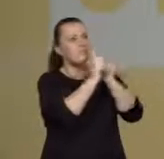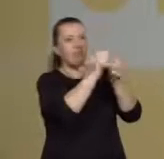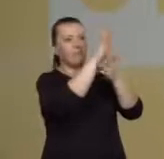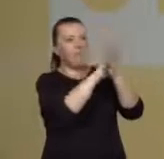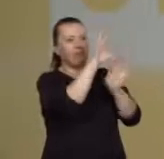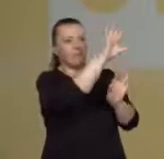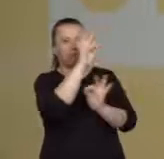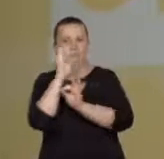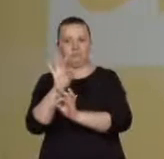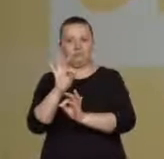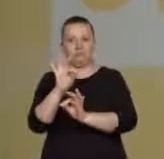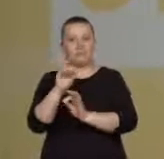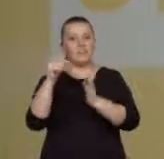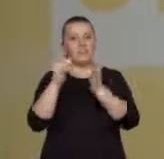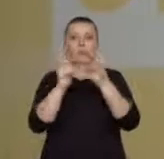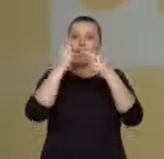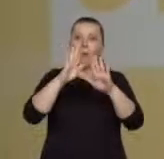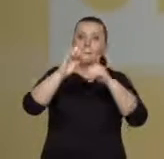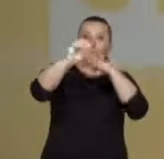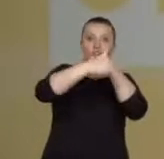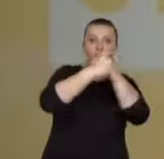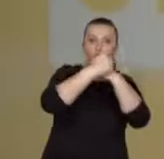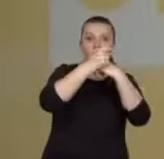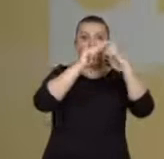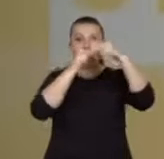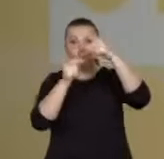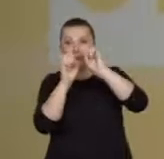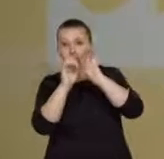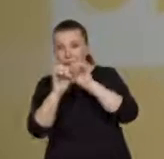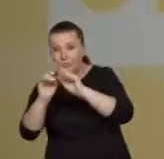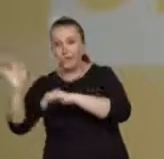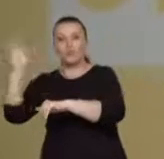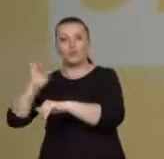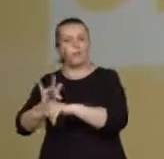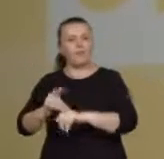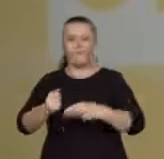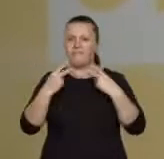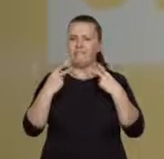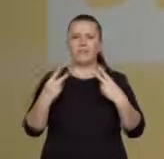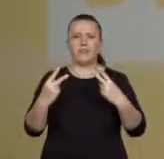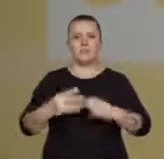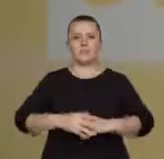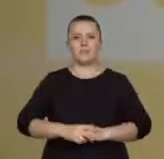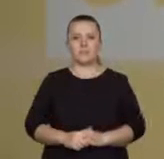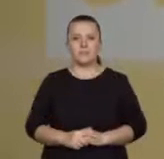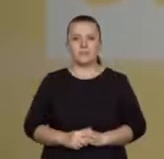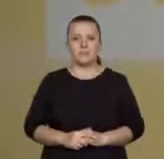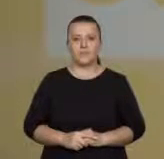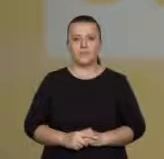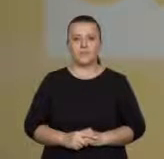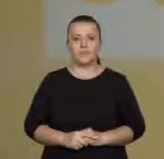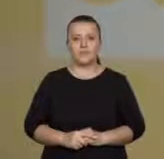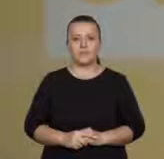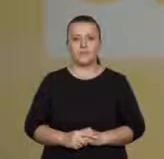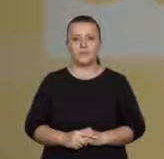Należy jeszcze podać jej przyczynę i skutek oraz opisać mechanizm, drogę, jaka prowadzi od przyczyny do